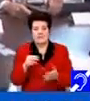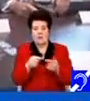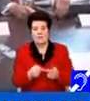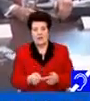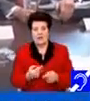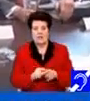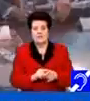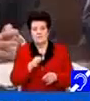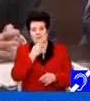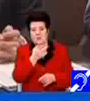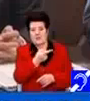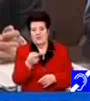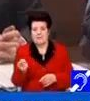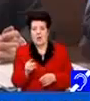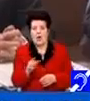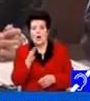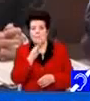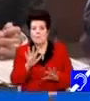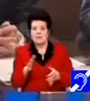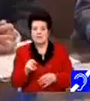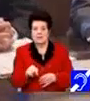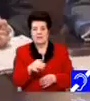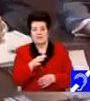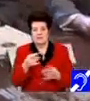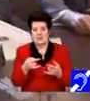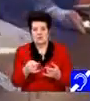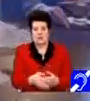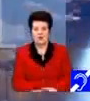fi abordate, vă spunem peste câteva momente în telejurnal.